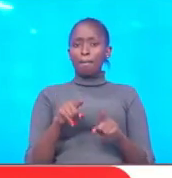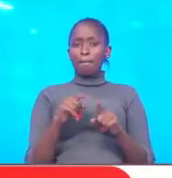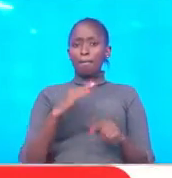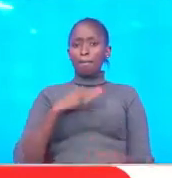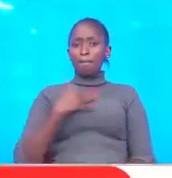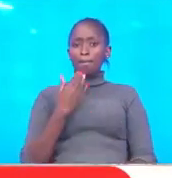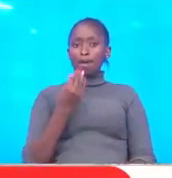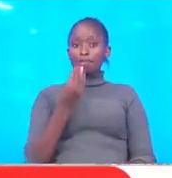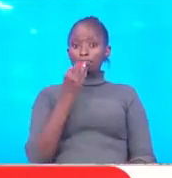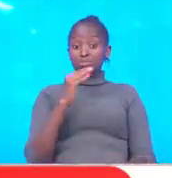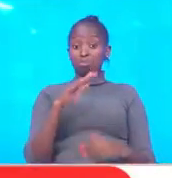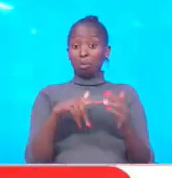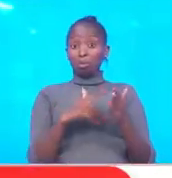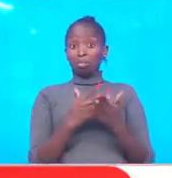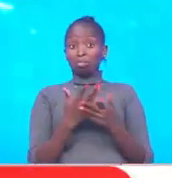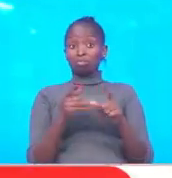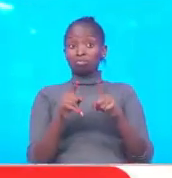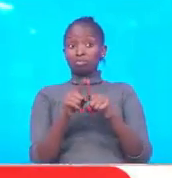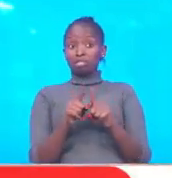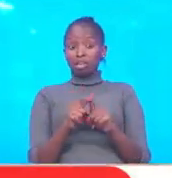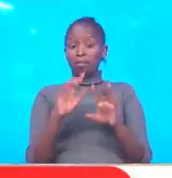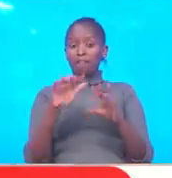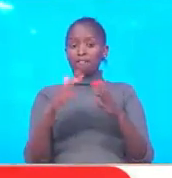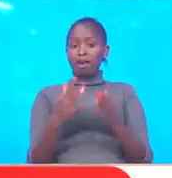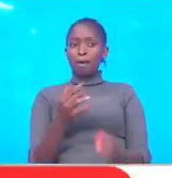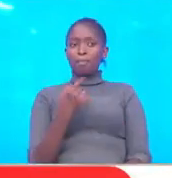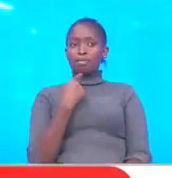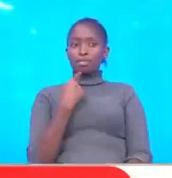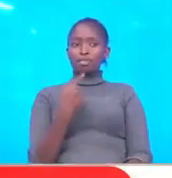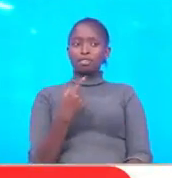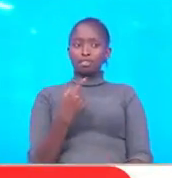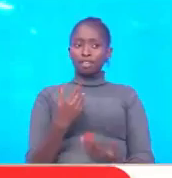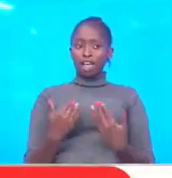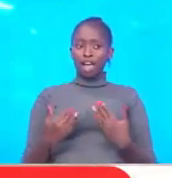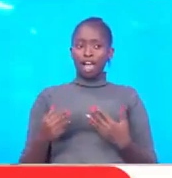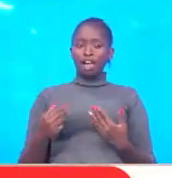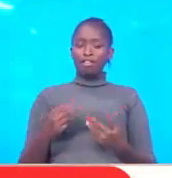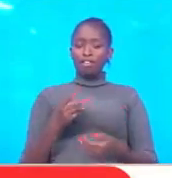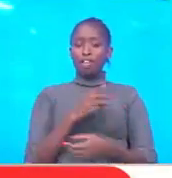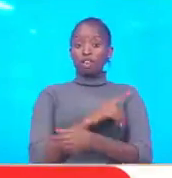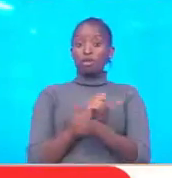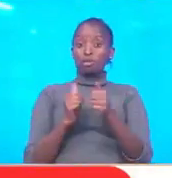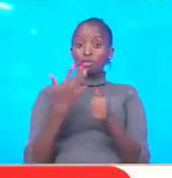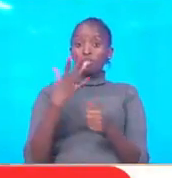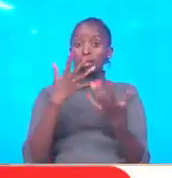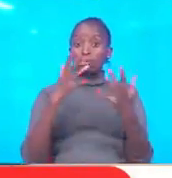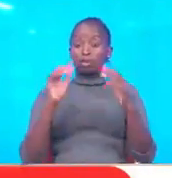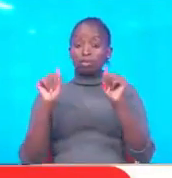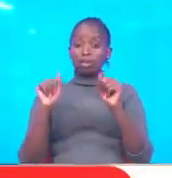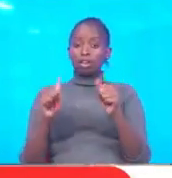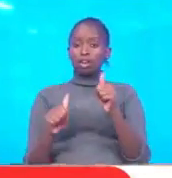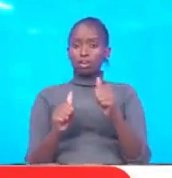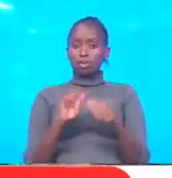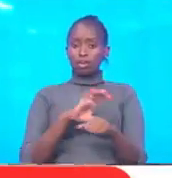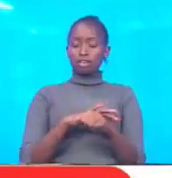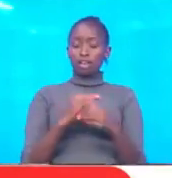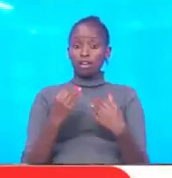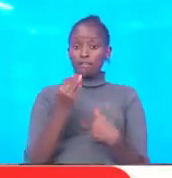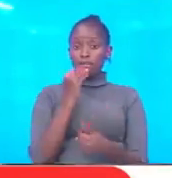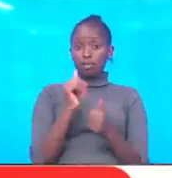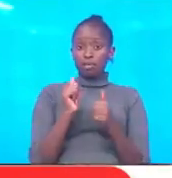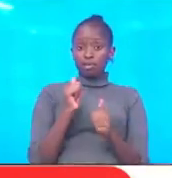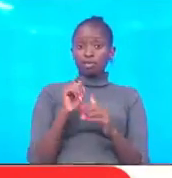tu kienyeji. Wakulima wanasema hakuna lamno la kusherehekea wakati huu ambapo viwango vya chakula vinavyozalishwa nchini